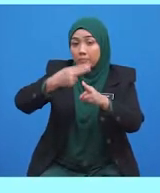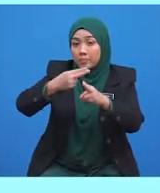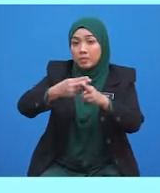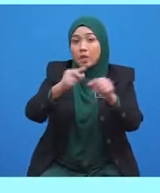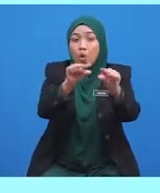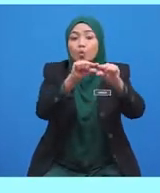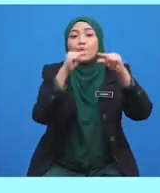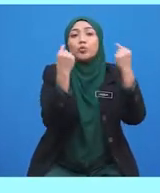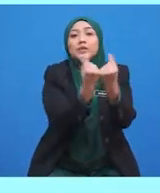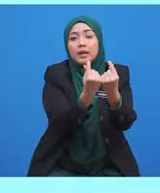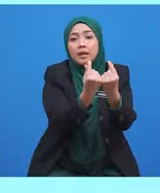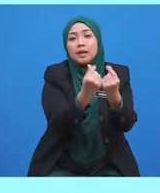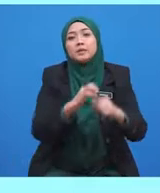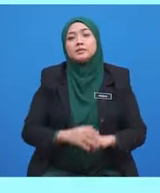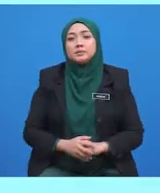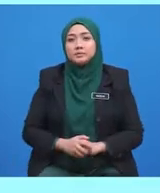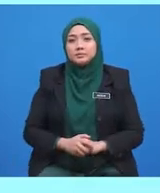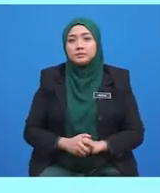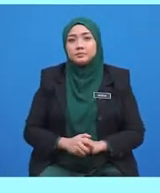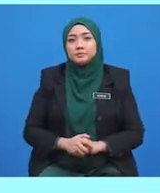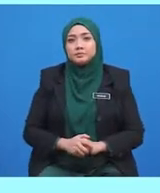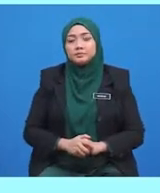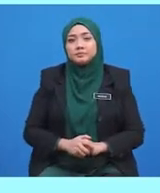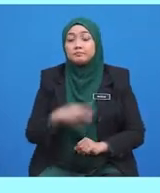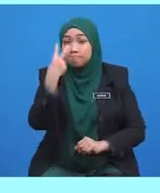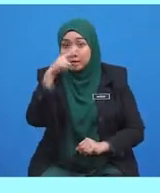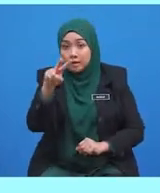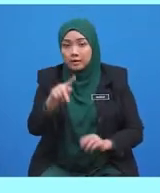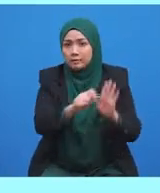Jom kita cuba lagi. Lihat tanda gundal.